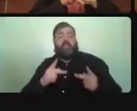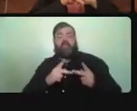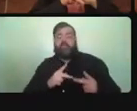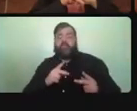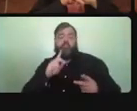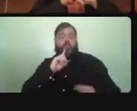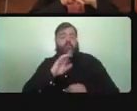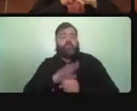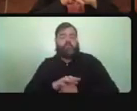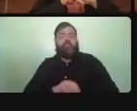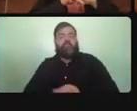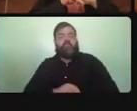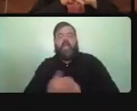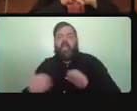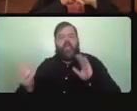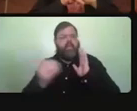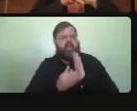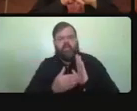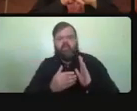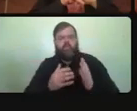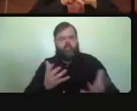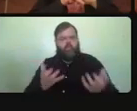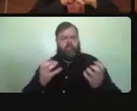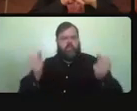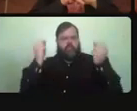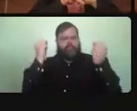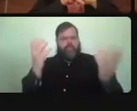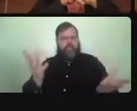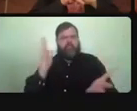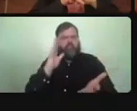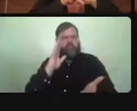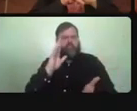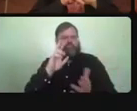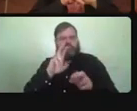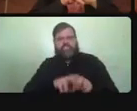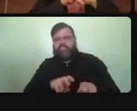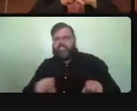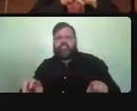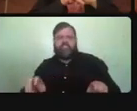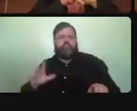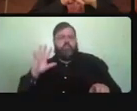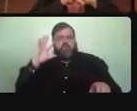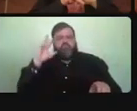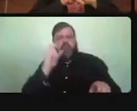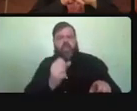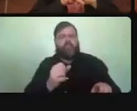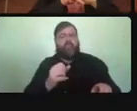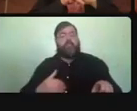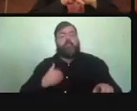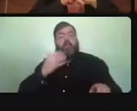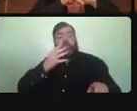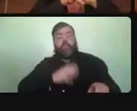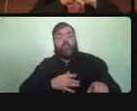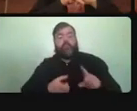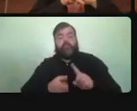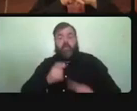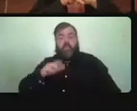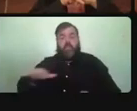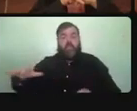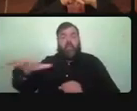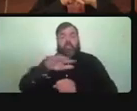na hali ambapo tutaweza kufanya kazi kwa pamoja kwa njia inayofaa. Na tunatarajia ya